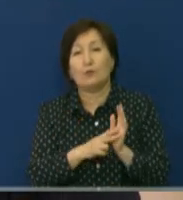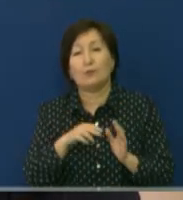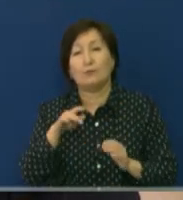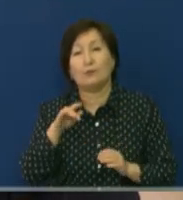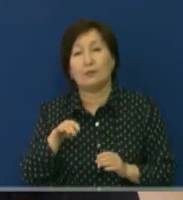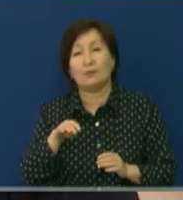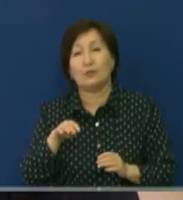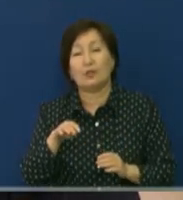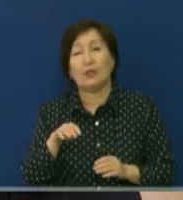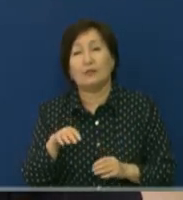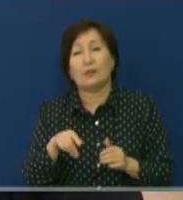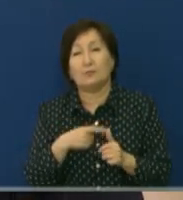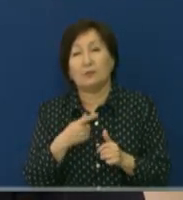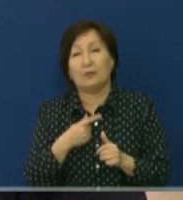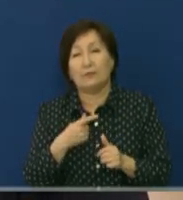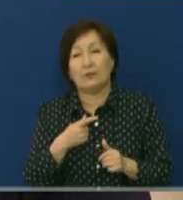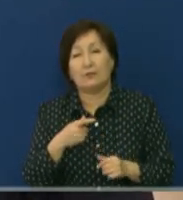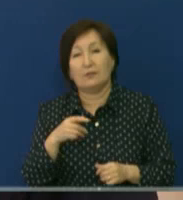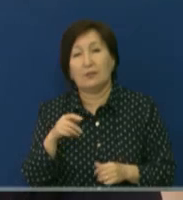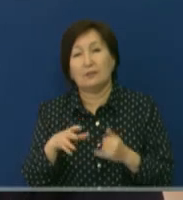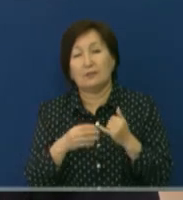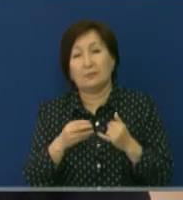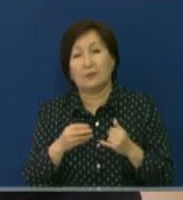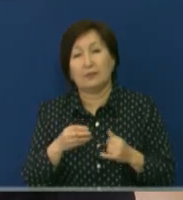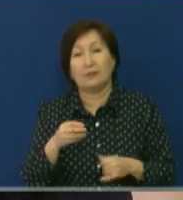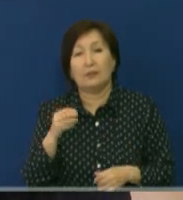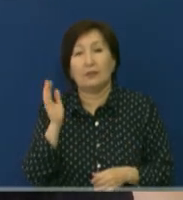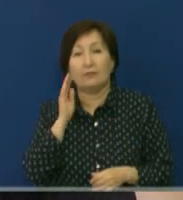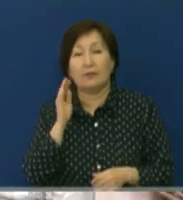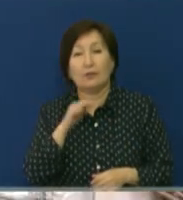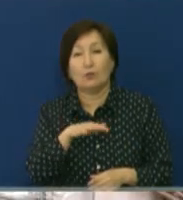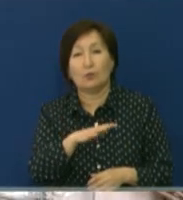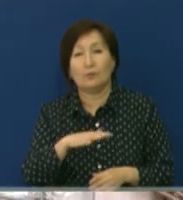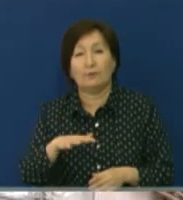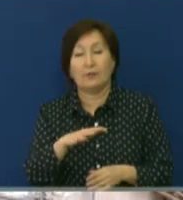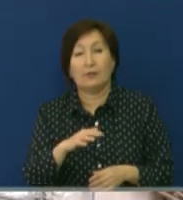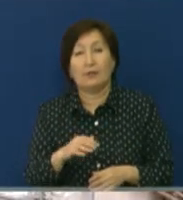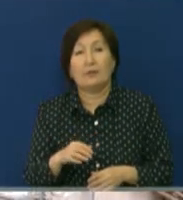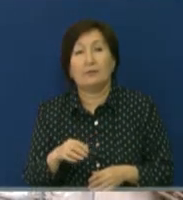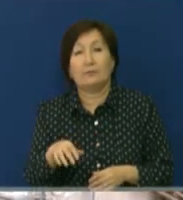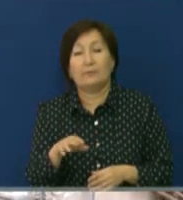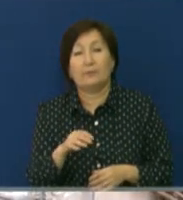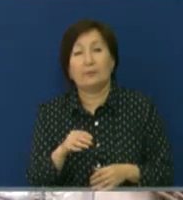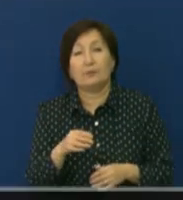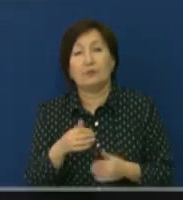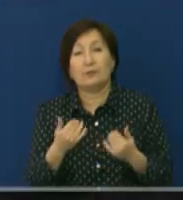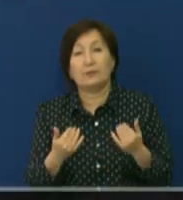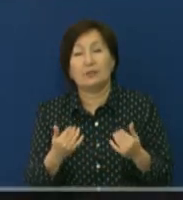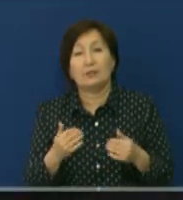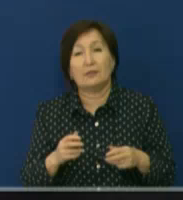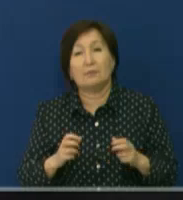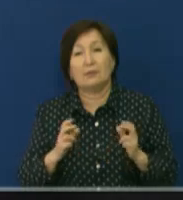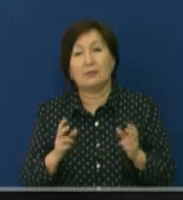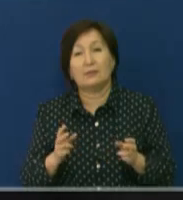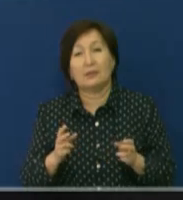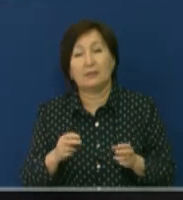это мировоззрение и философия наших предков ведь просто так наши предки не называли земли здесь магистранты и докторанты могут проводить